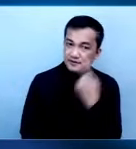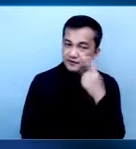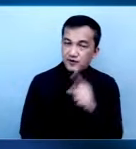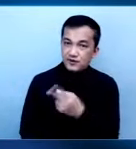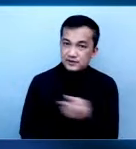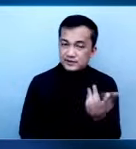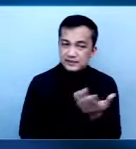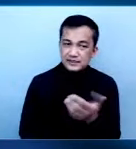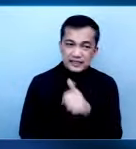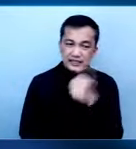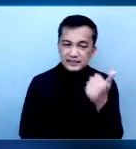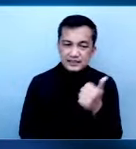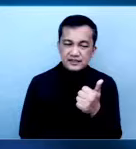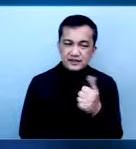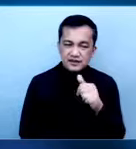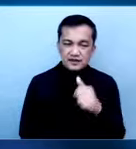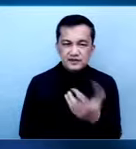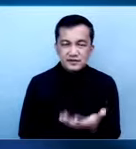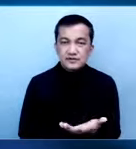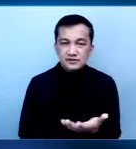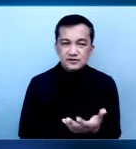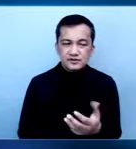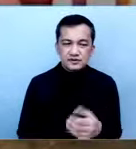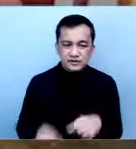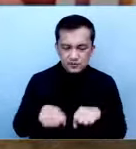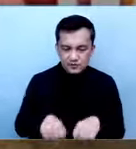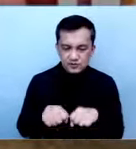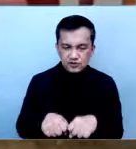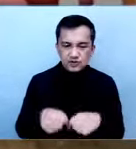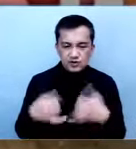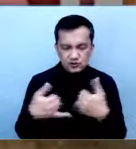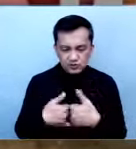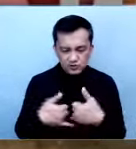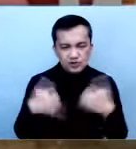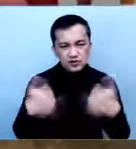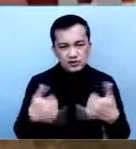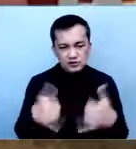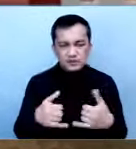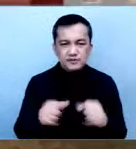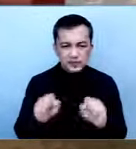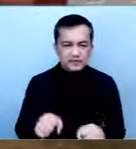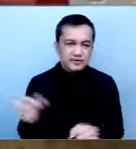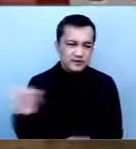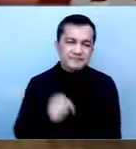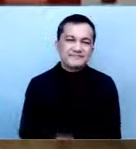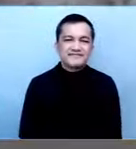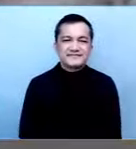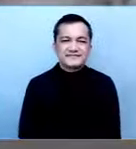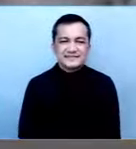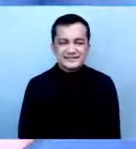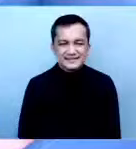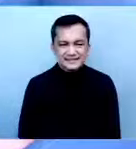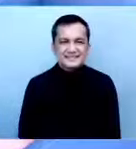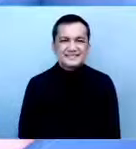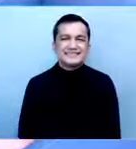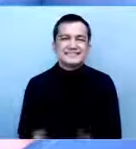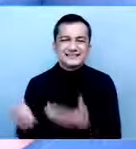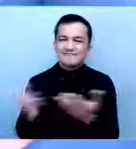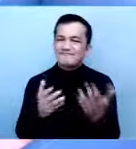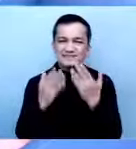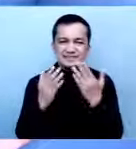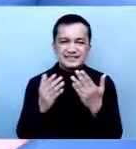other na toys o kaya yung mga inflatables na gusto nyo pong makuha po. Okay! Maraming salamat,